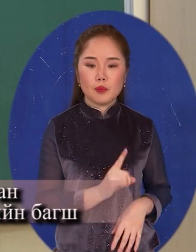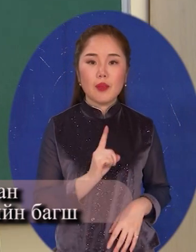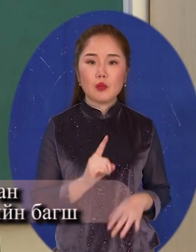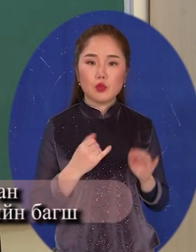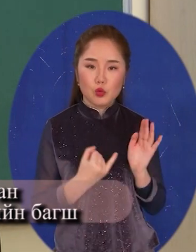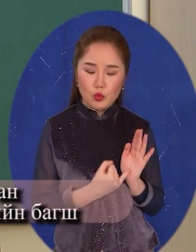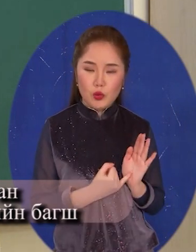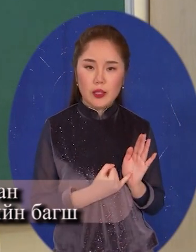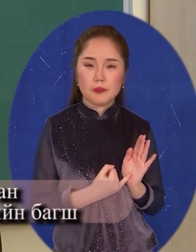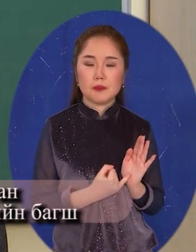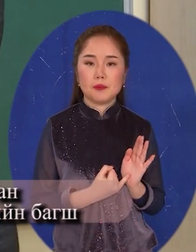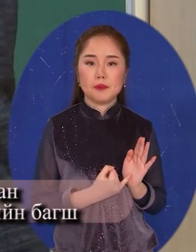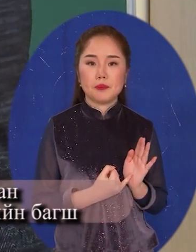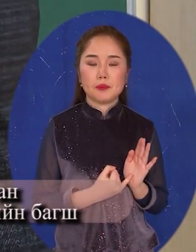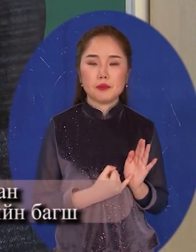116